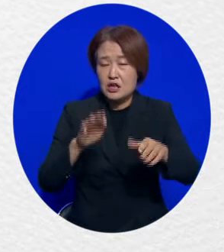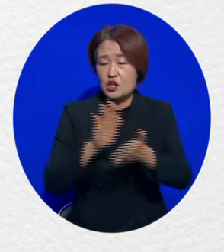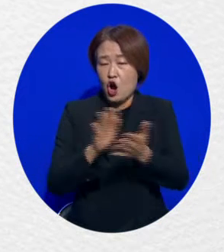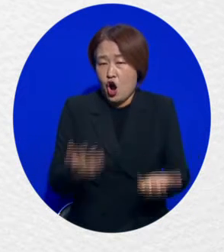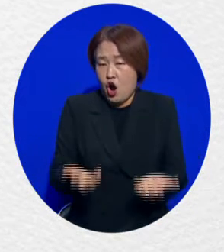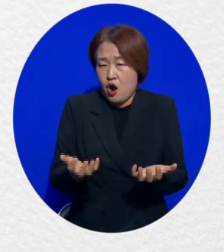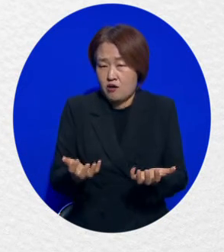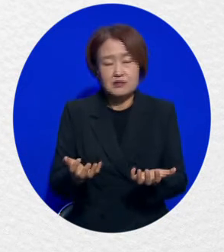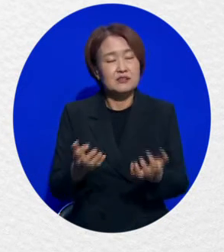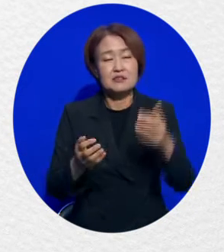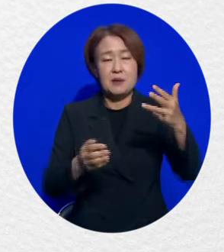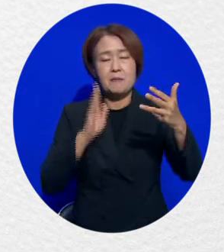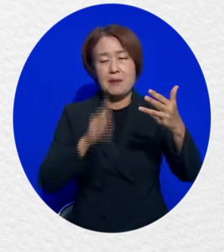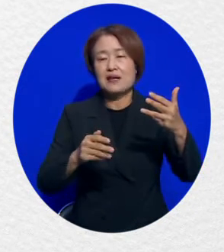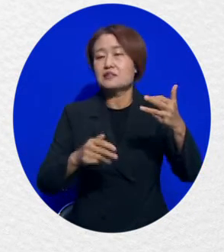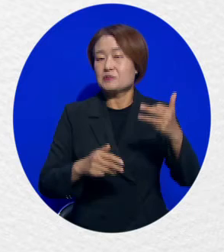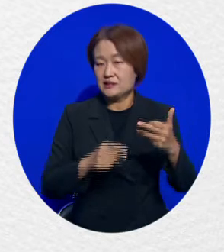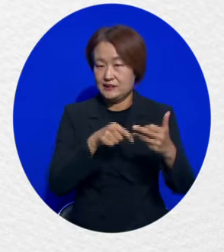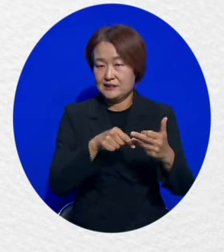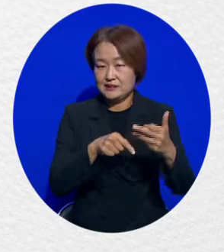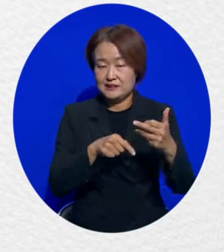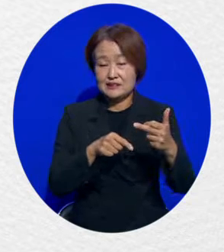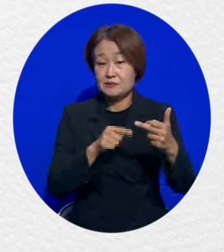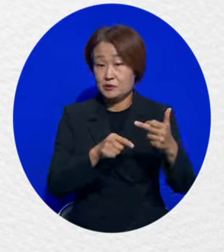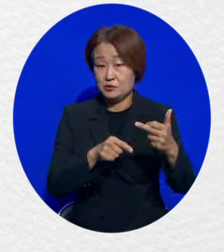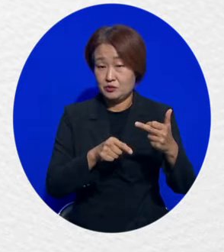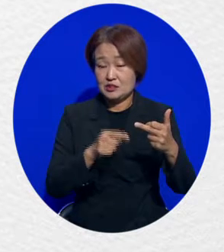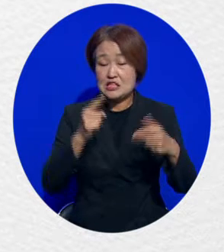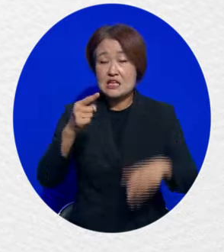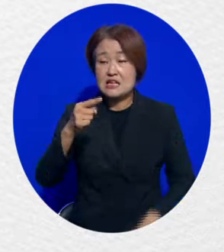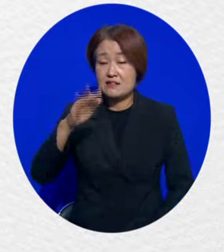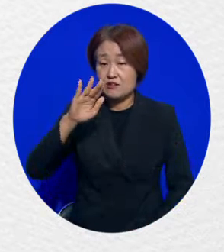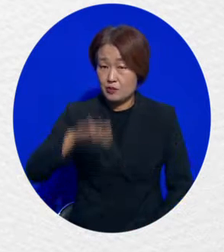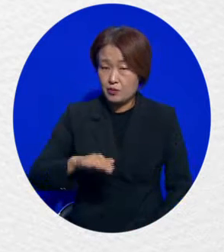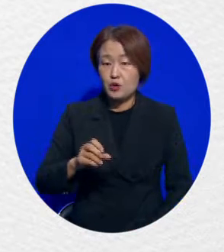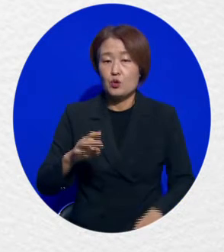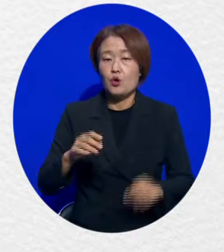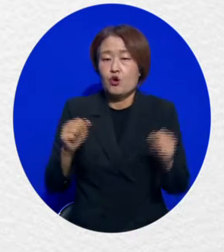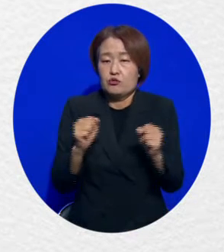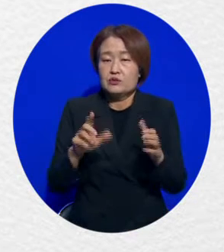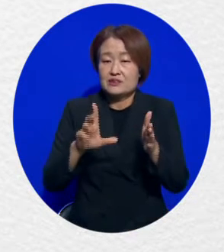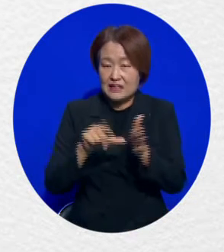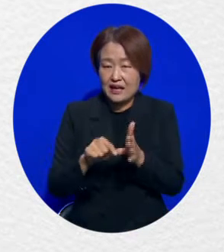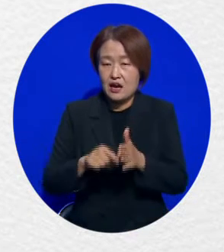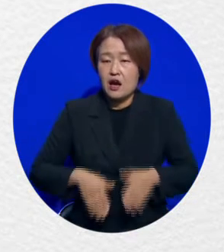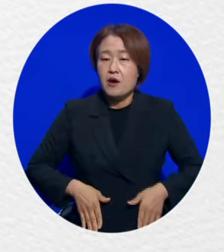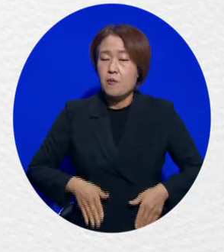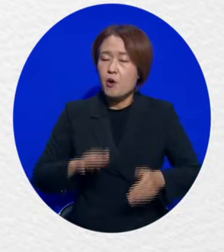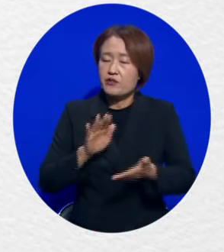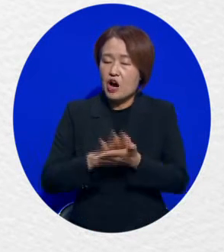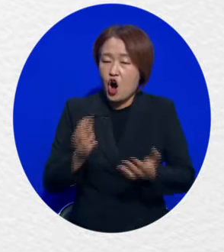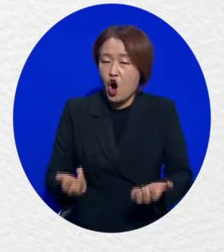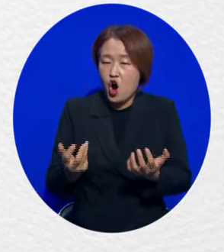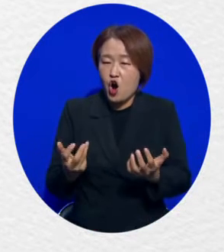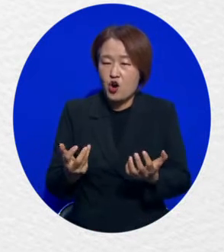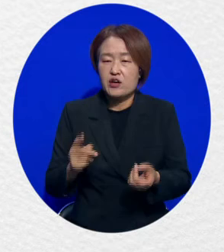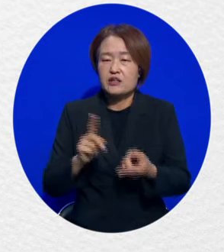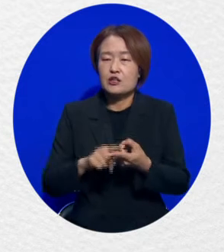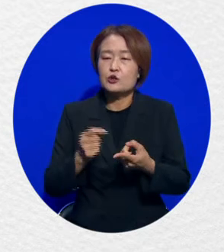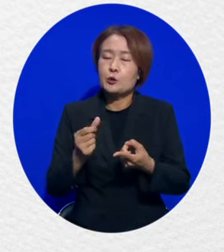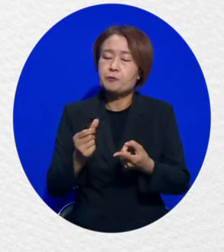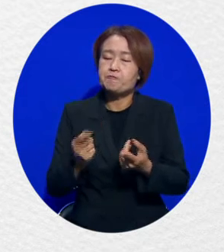1도 낮추고 겨울철 전력 피크 시간대 난방기를 순차로 운휴합니다. 개인 난방기 사용을